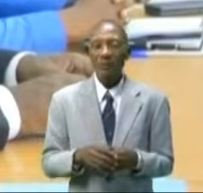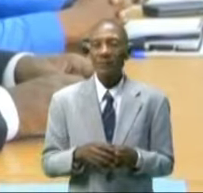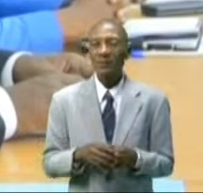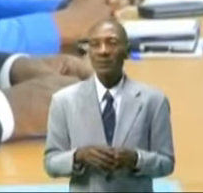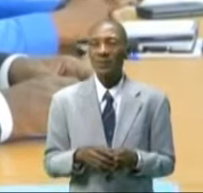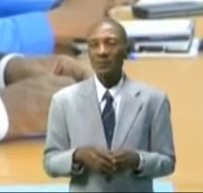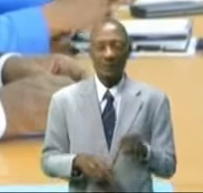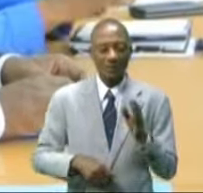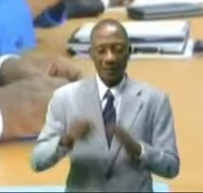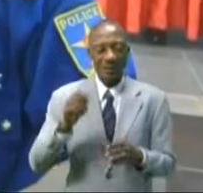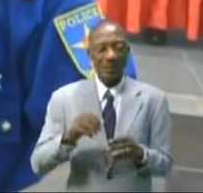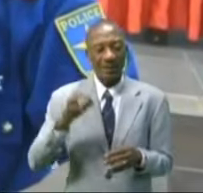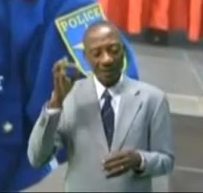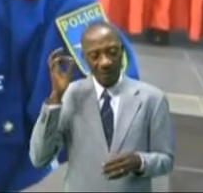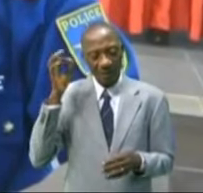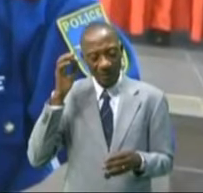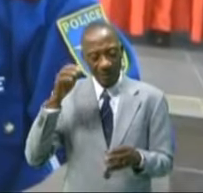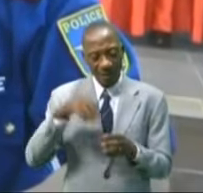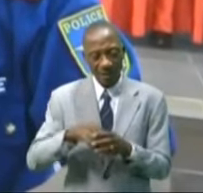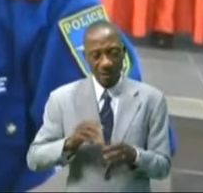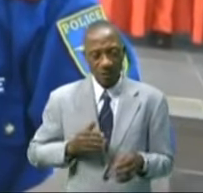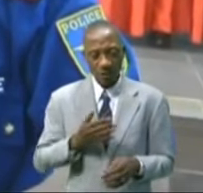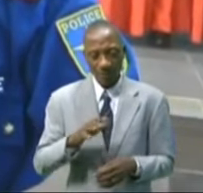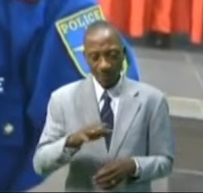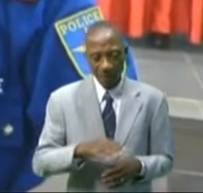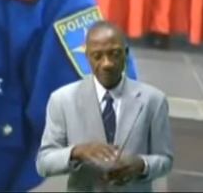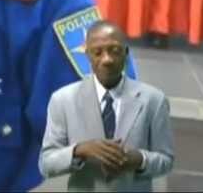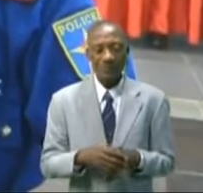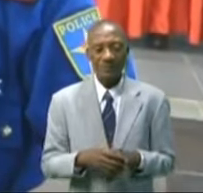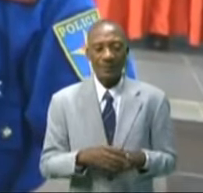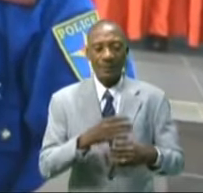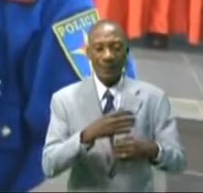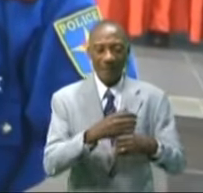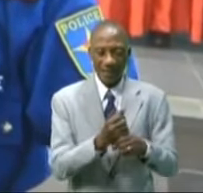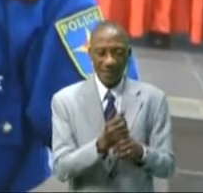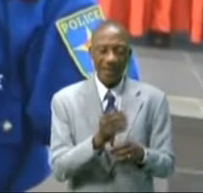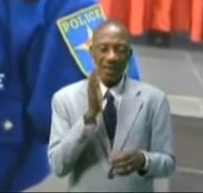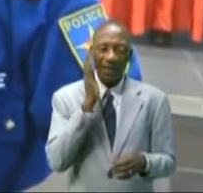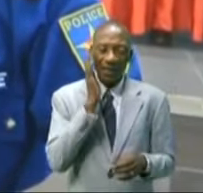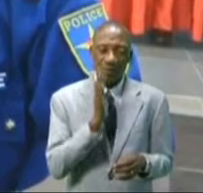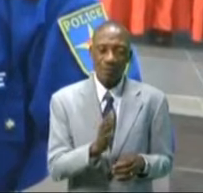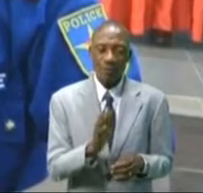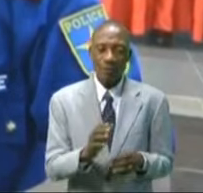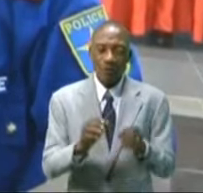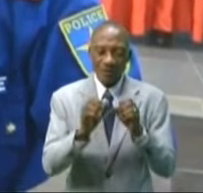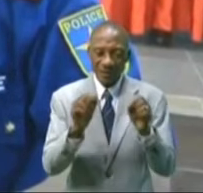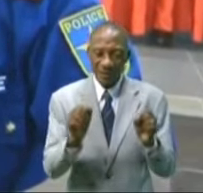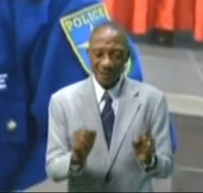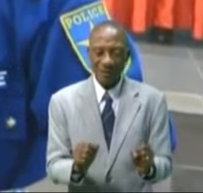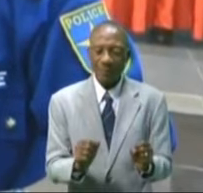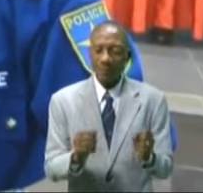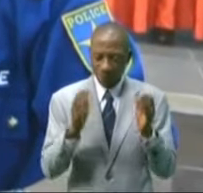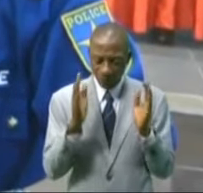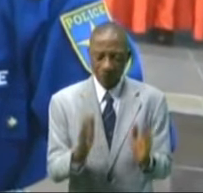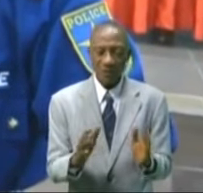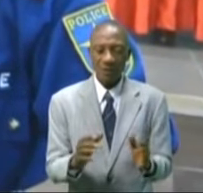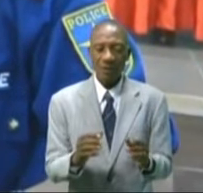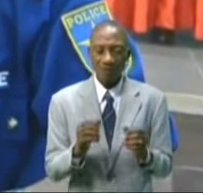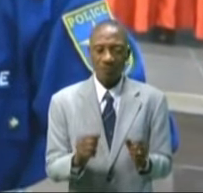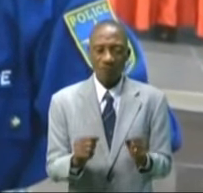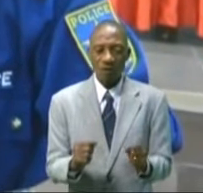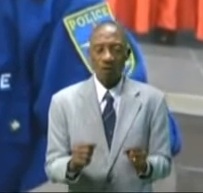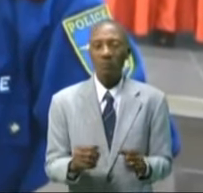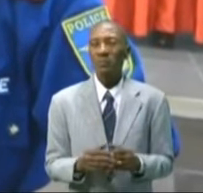objectif, mettre sur pied un mécanisme inclusif de redevabilité, de suivi